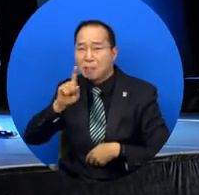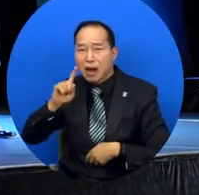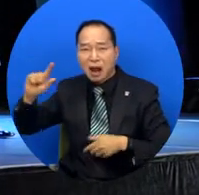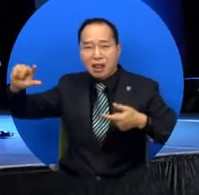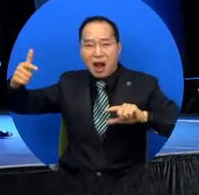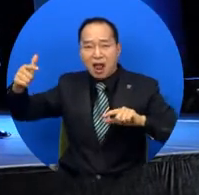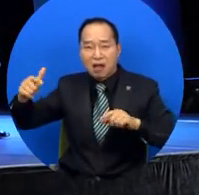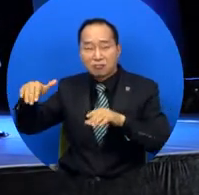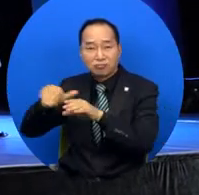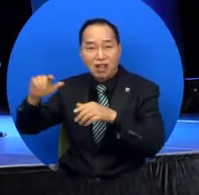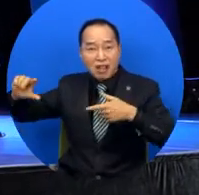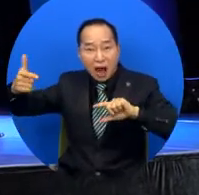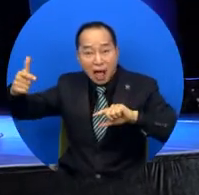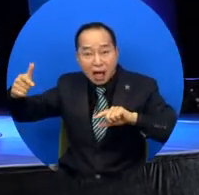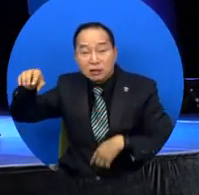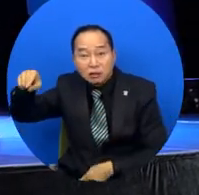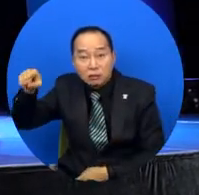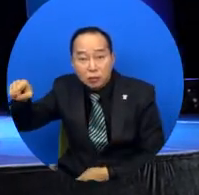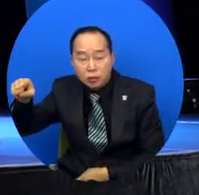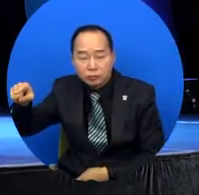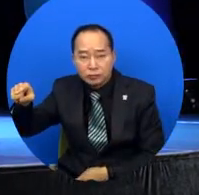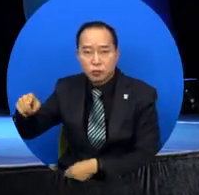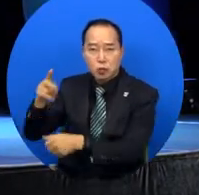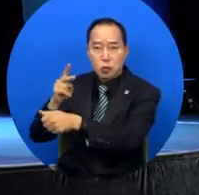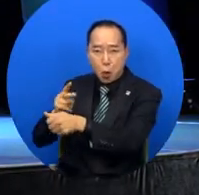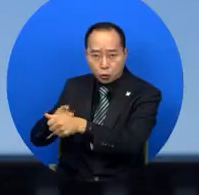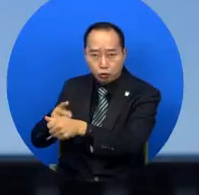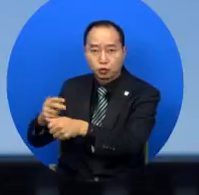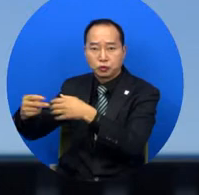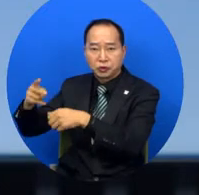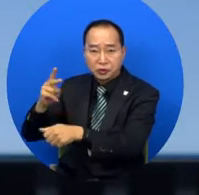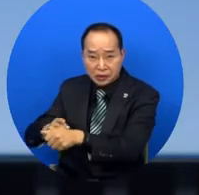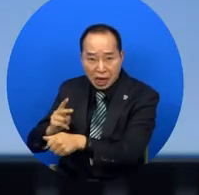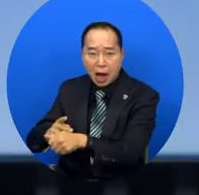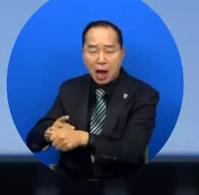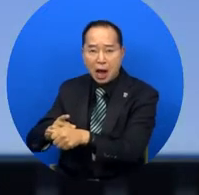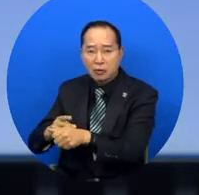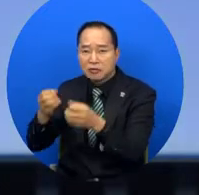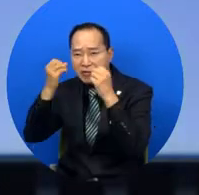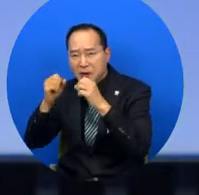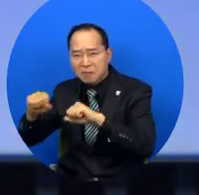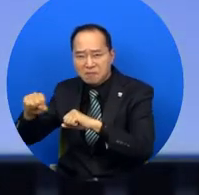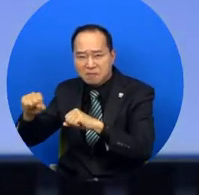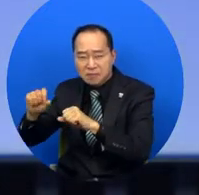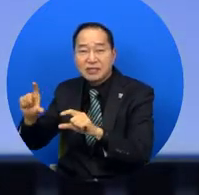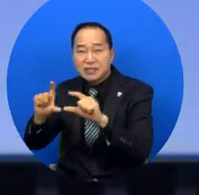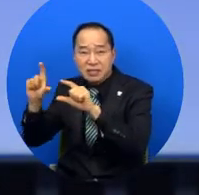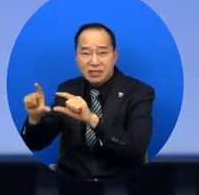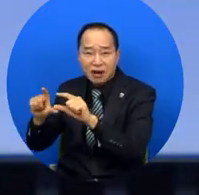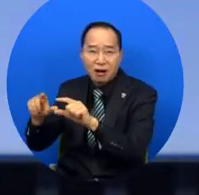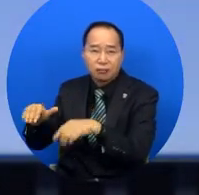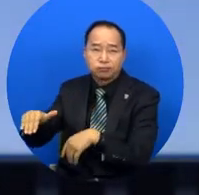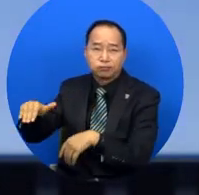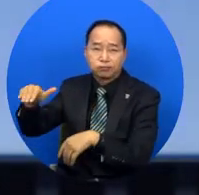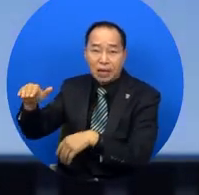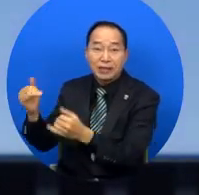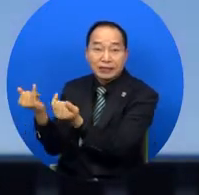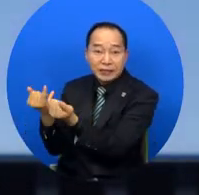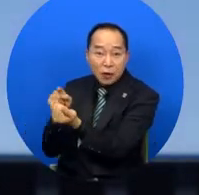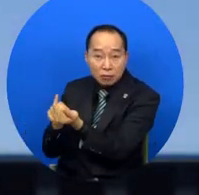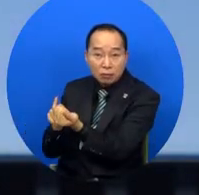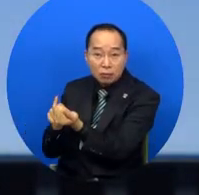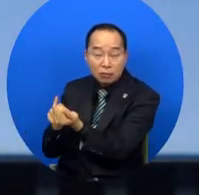언어와 문화의 장벽을 훌쩍 뛰어넘은 타국에서 교수로, 의사로, 때로는 모험가로 살아온